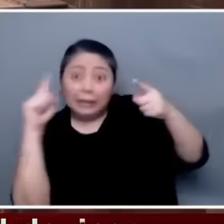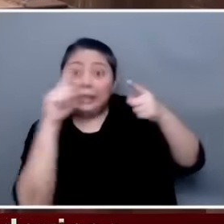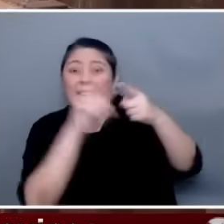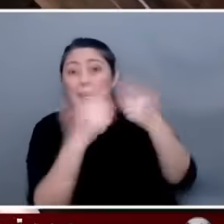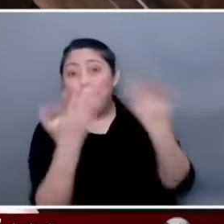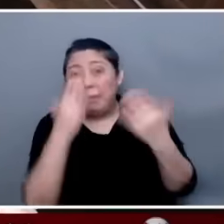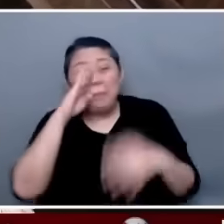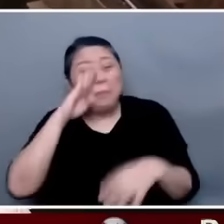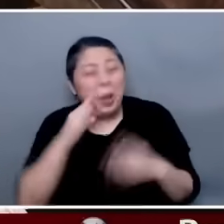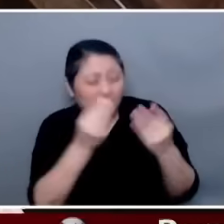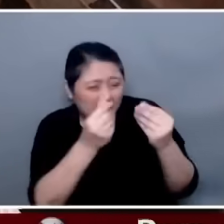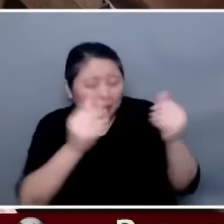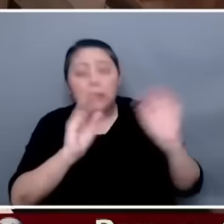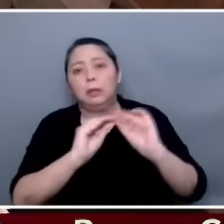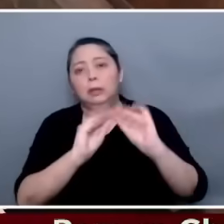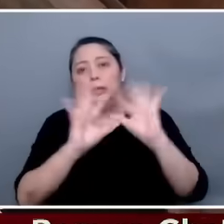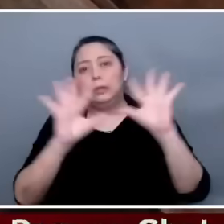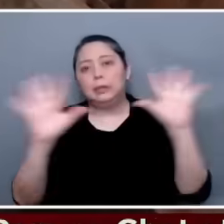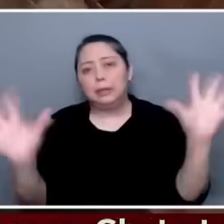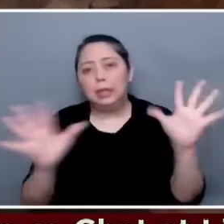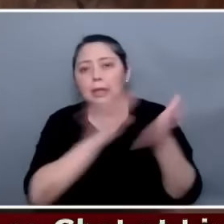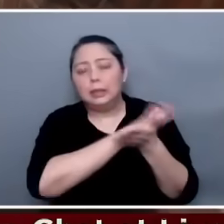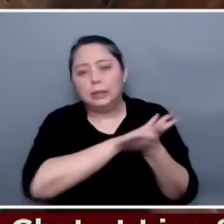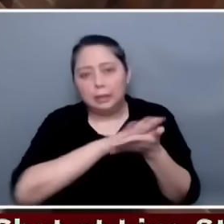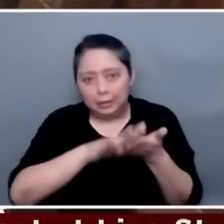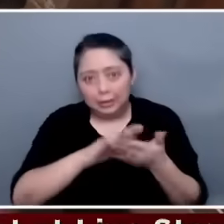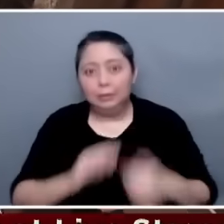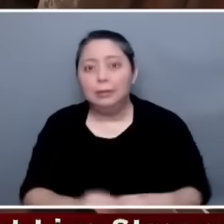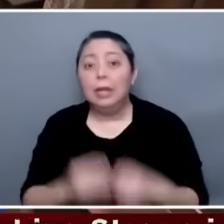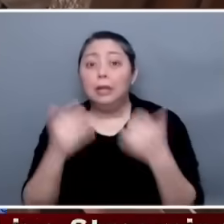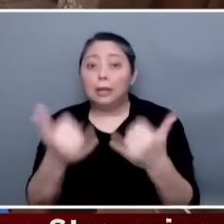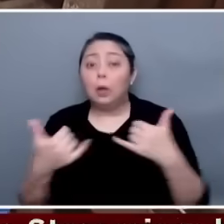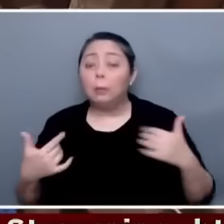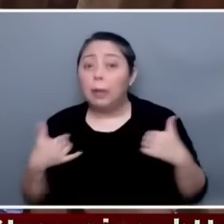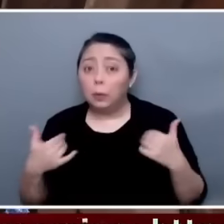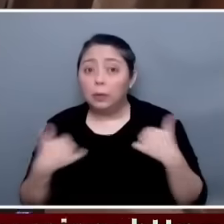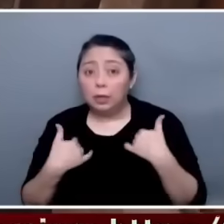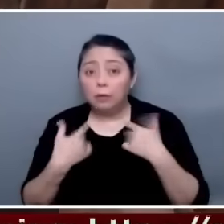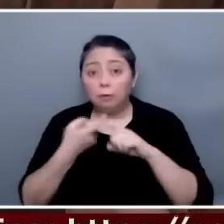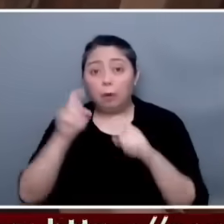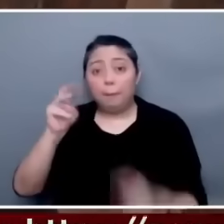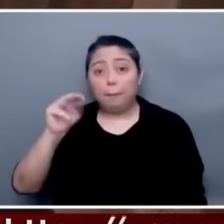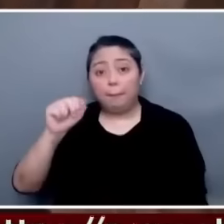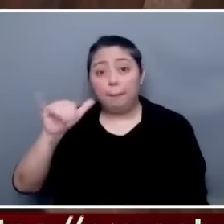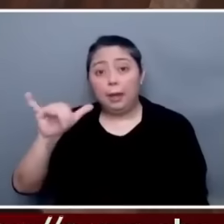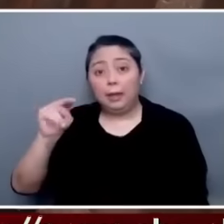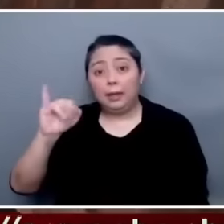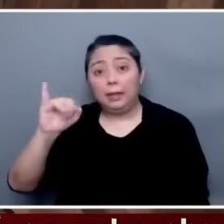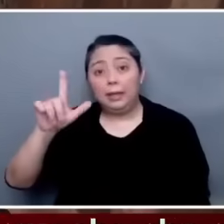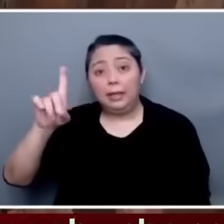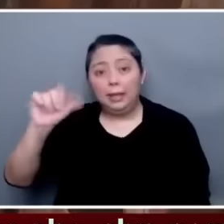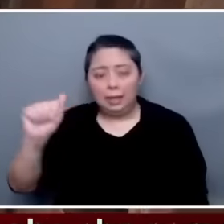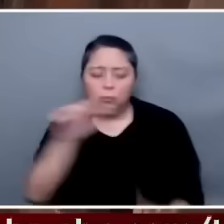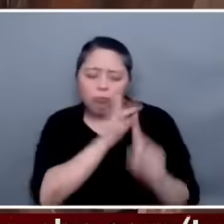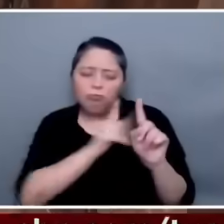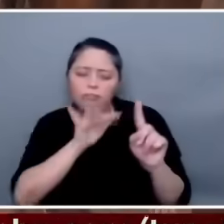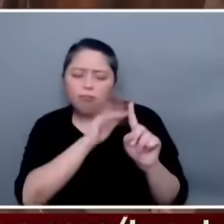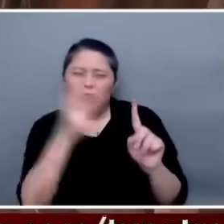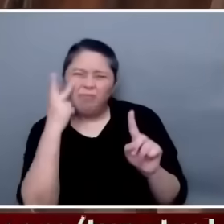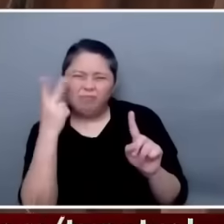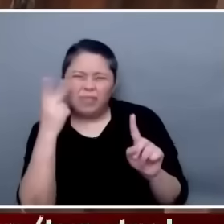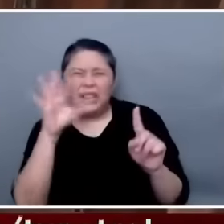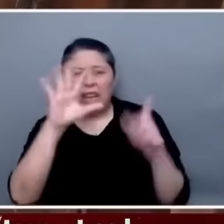Head ng Maynilad, o obserbahan pa rin kung may sira o tagas ang mga ikinabit na tubo. Sakali